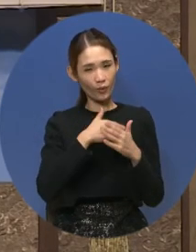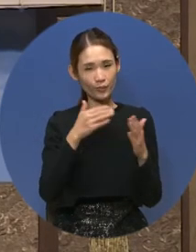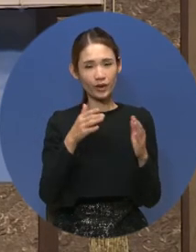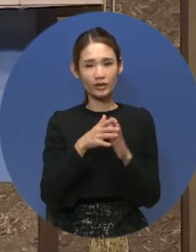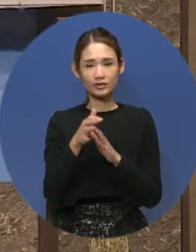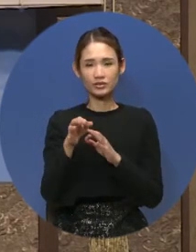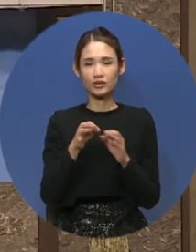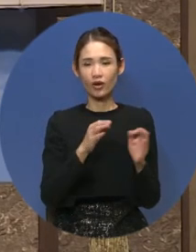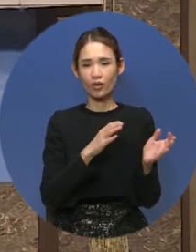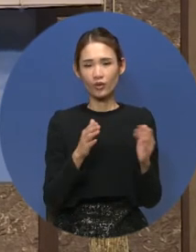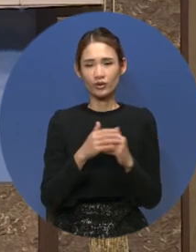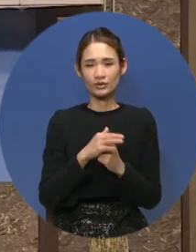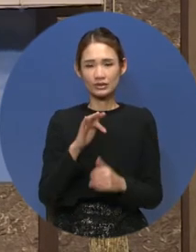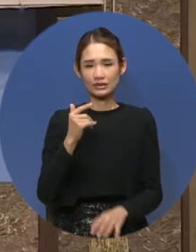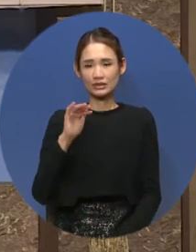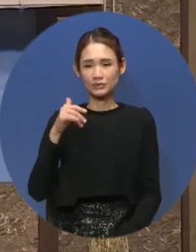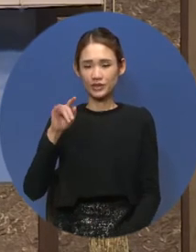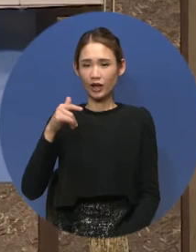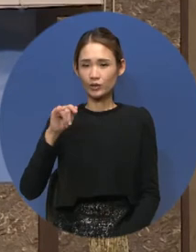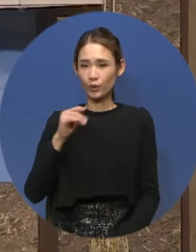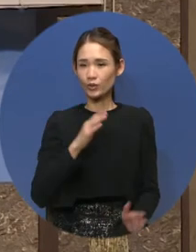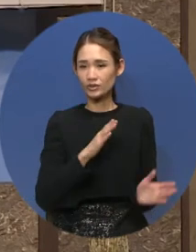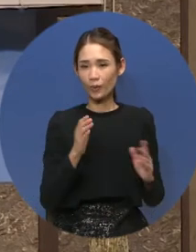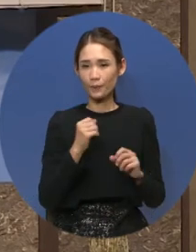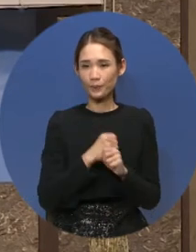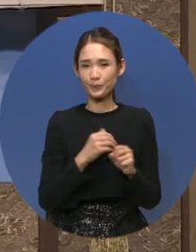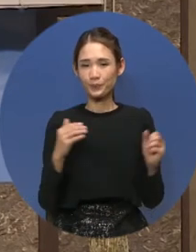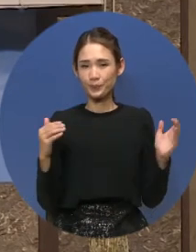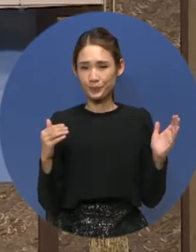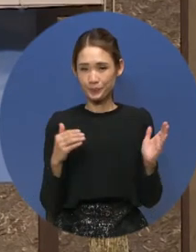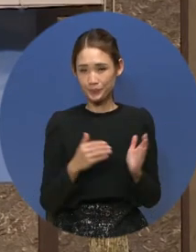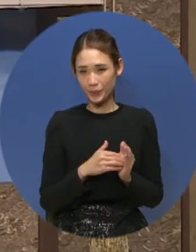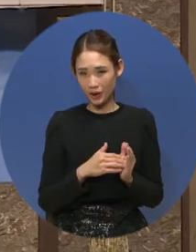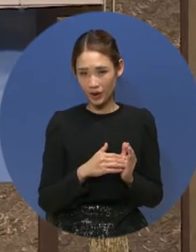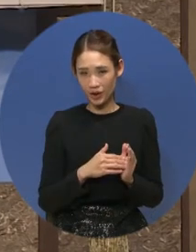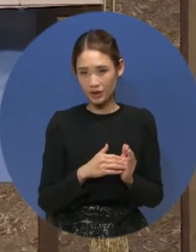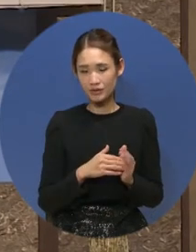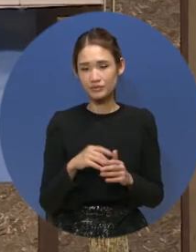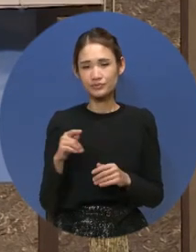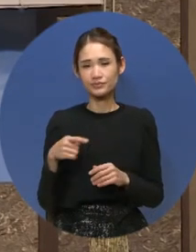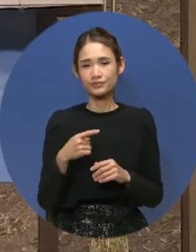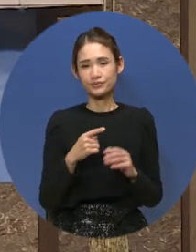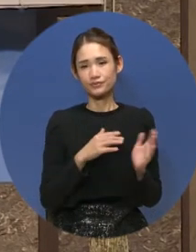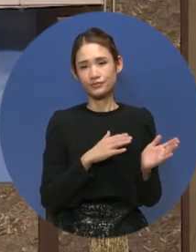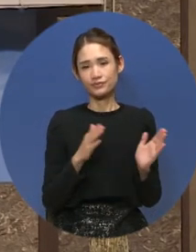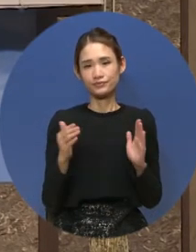그리고 집창촌 정비였습니다. 예. 노점상 정비는 바로